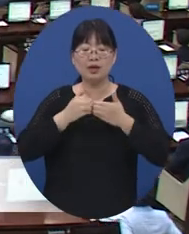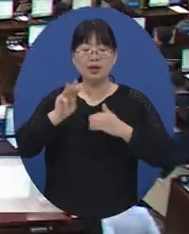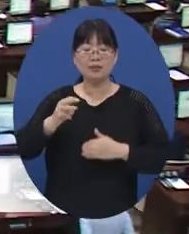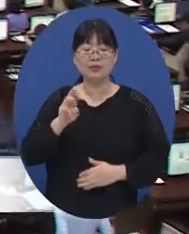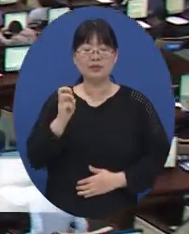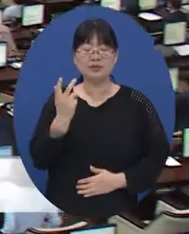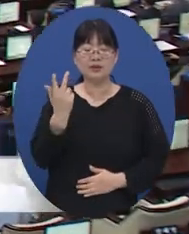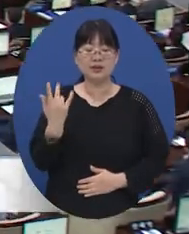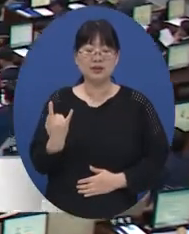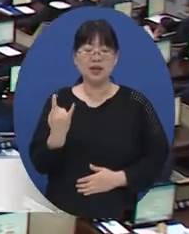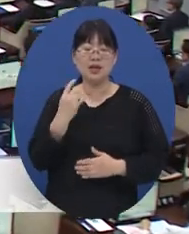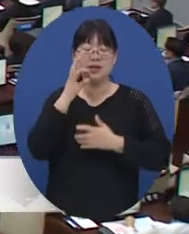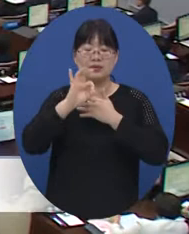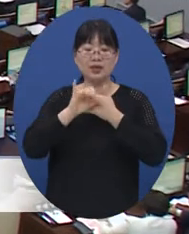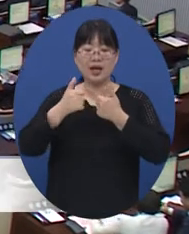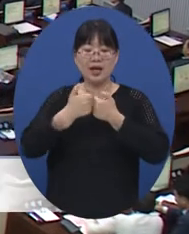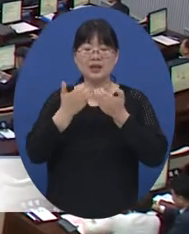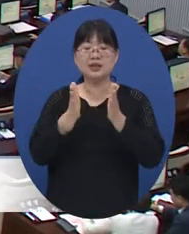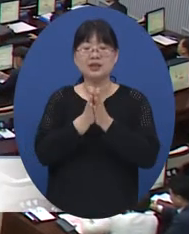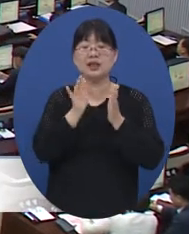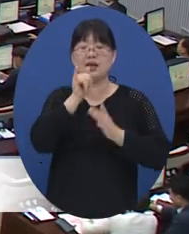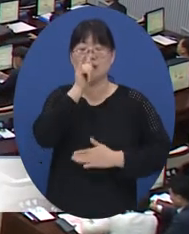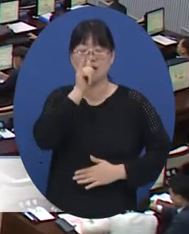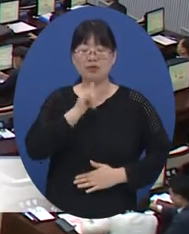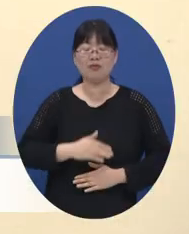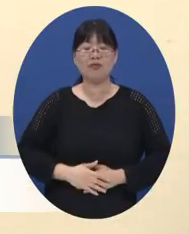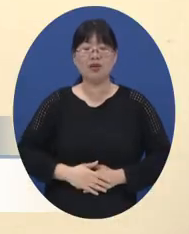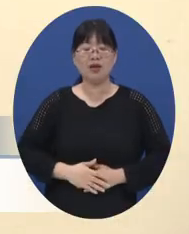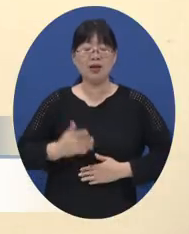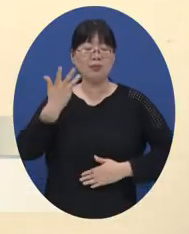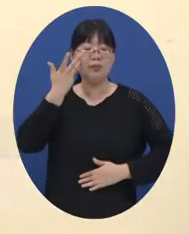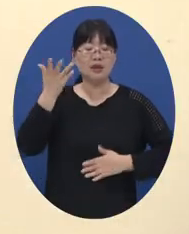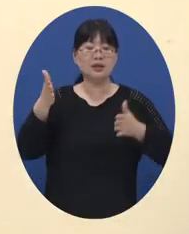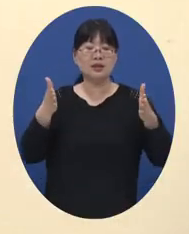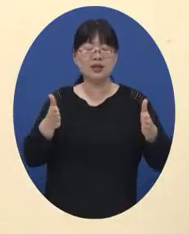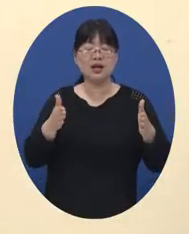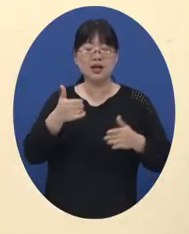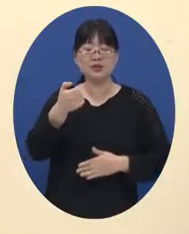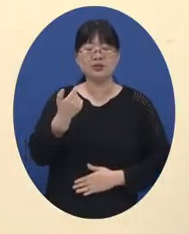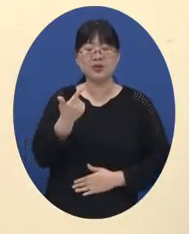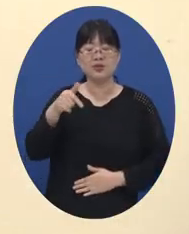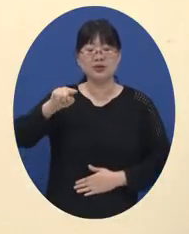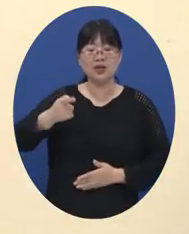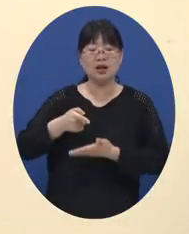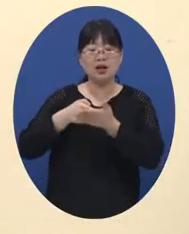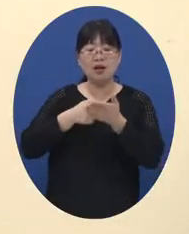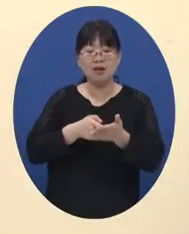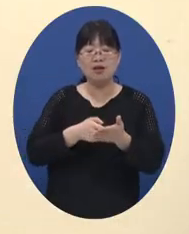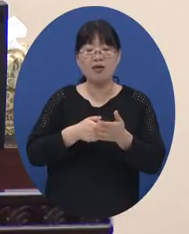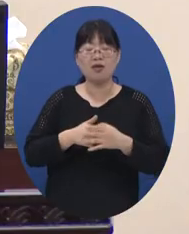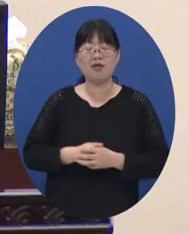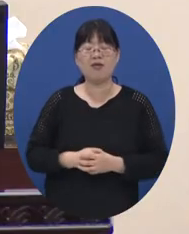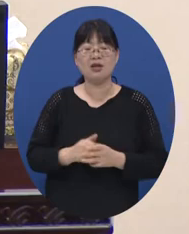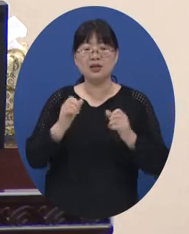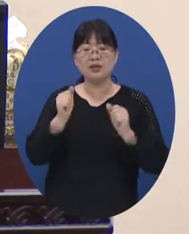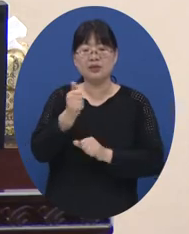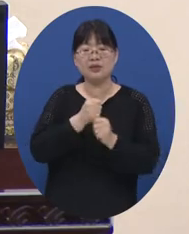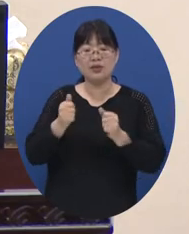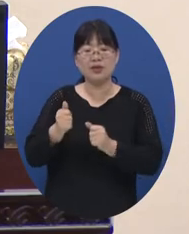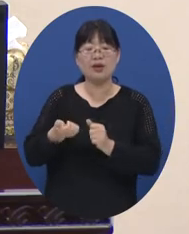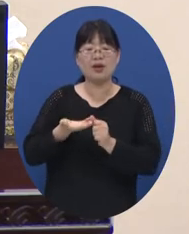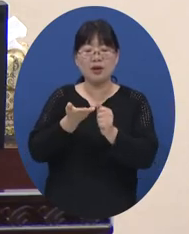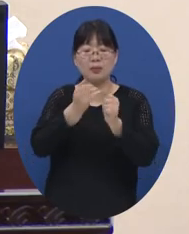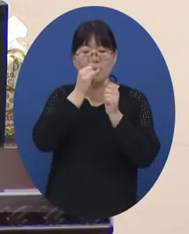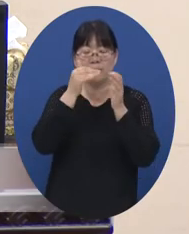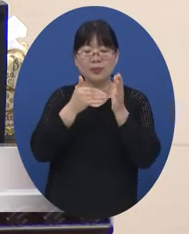경기로 을 제 337회 임시회가 시작했습니다 8일간의 일정으로 56개 안건이 소관 상임위원회 회부